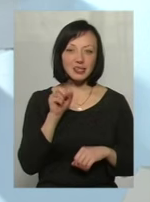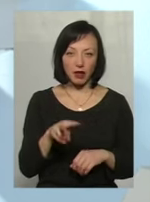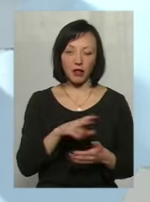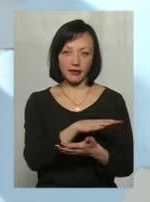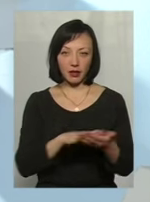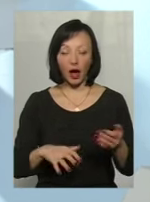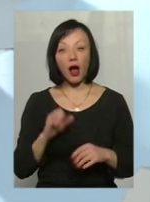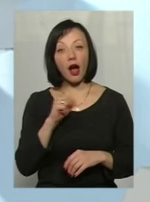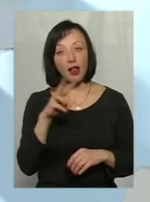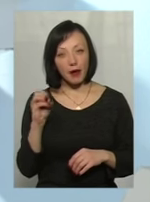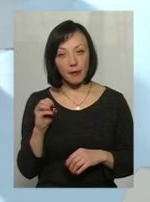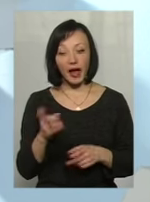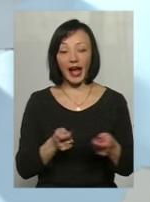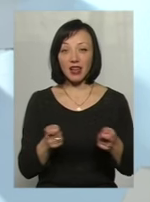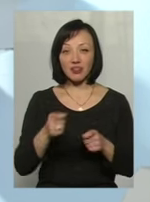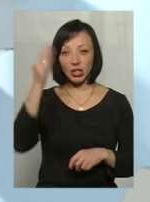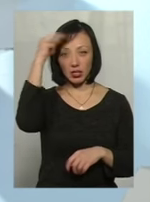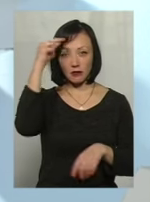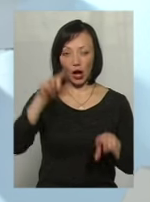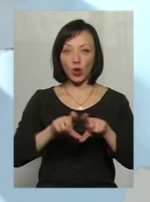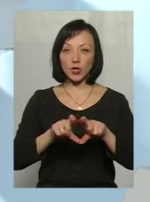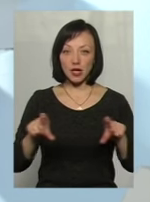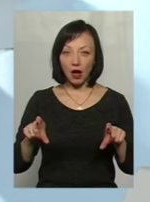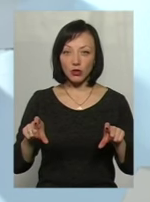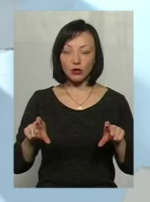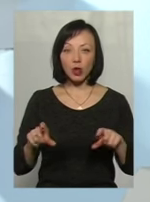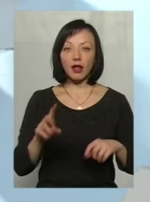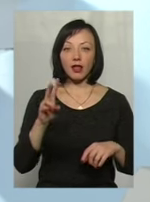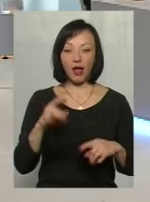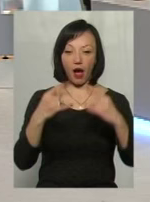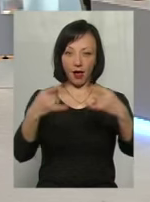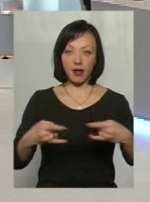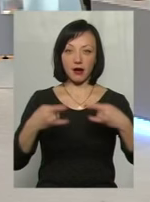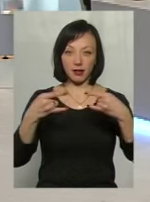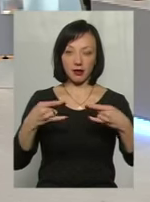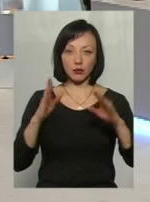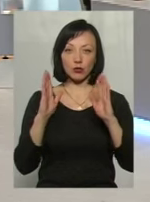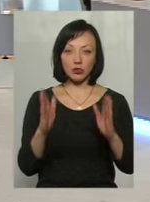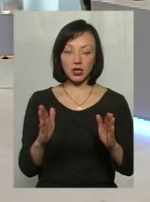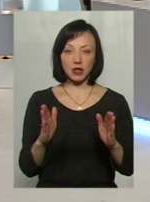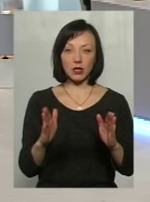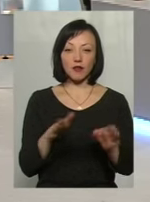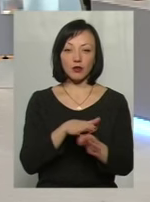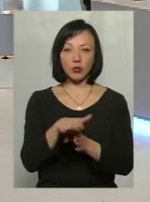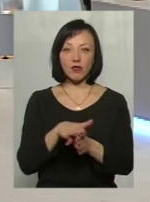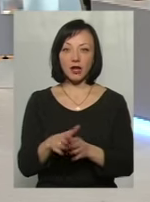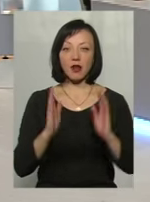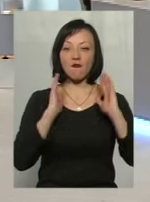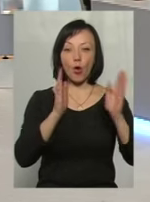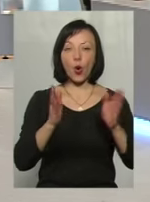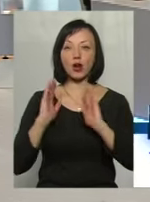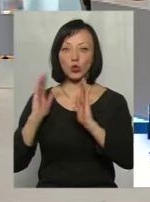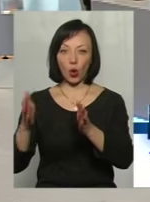Але керівник навчального закладу, на екран керівника буде виведено виключно те, що відбувається в коридорах.